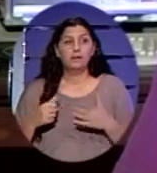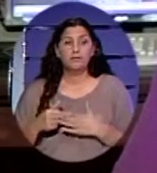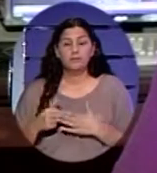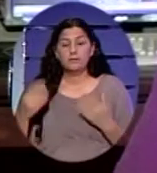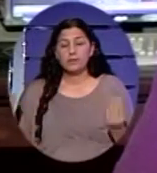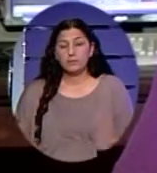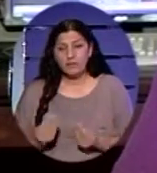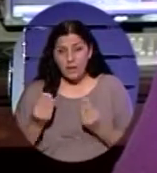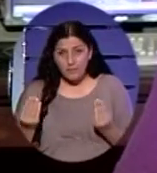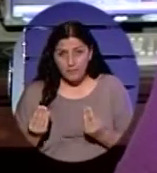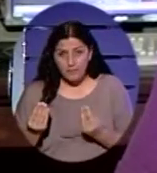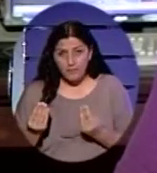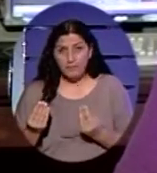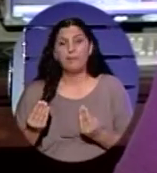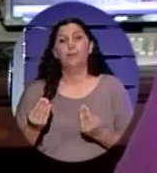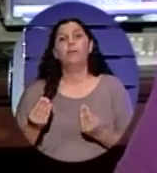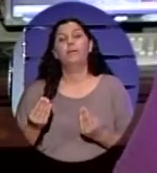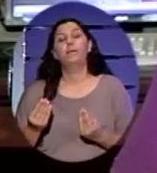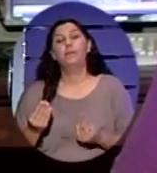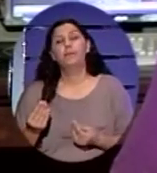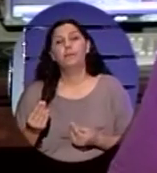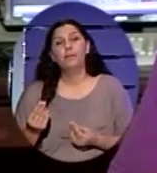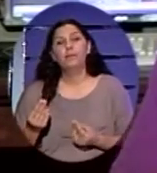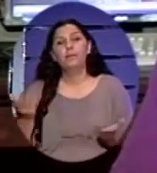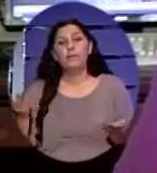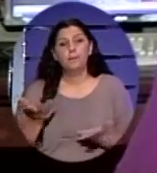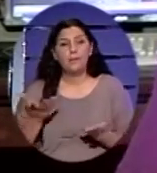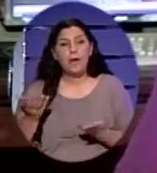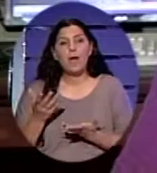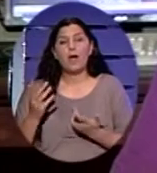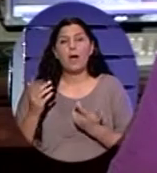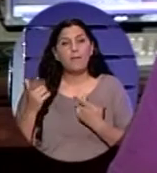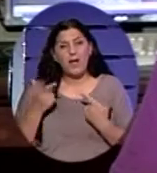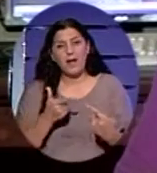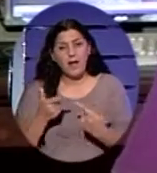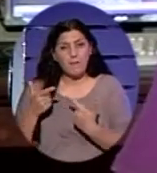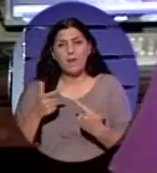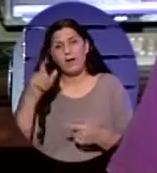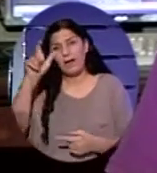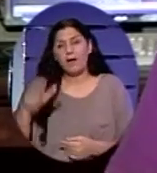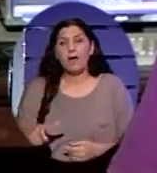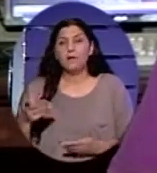את הדברים ואת הדילמות שעומדות בפני לוחמים בשדה הקרב